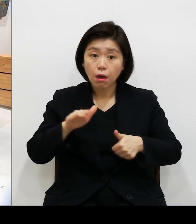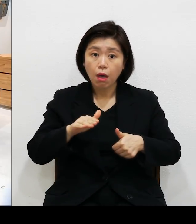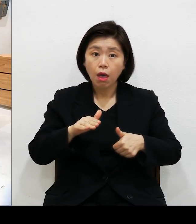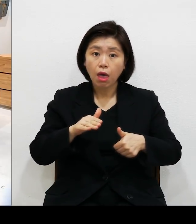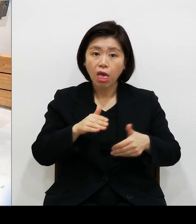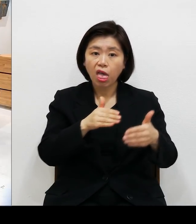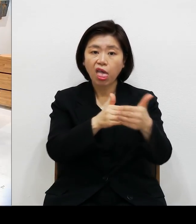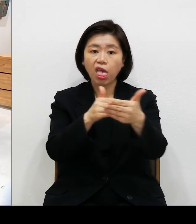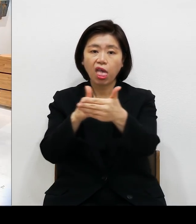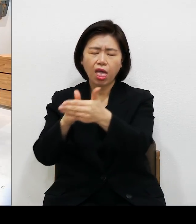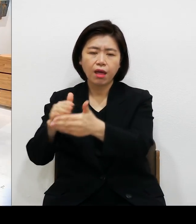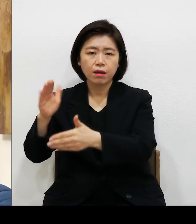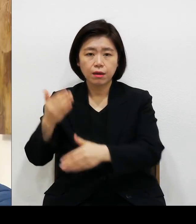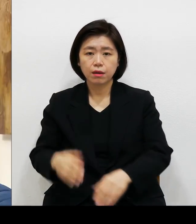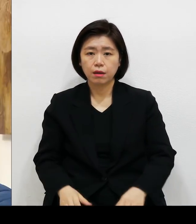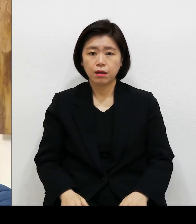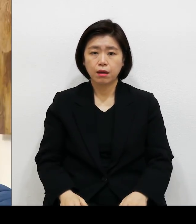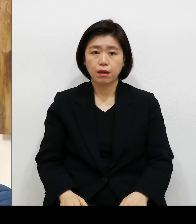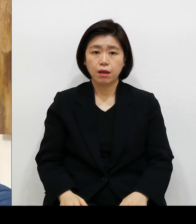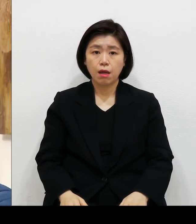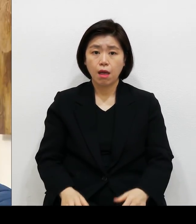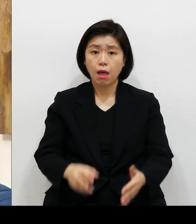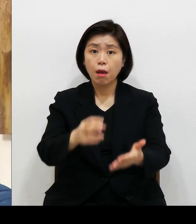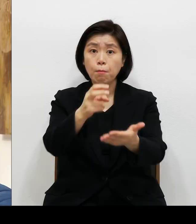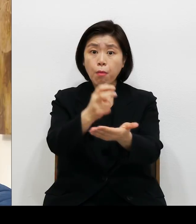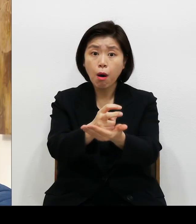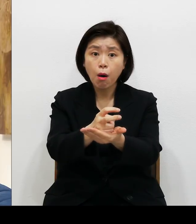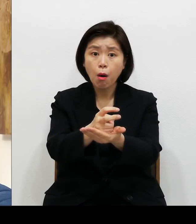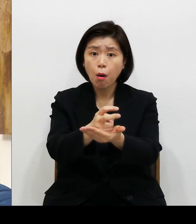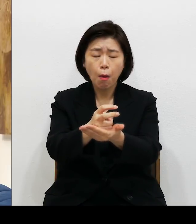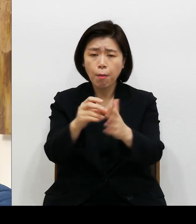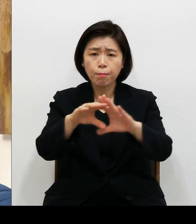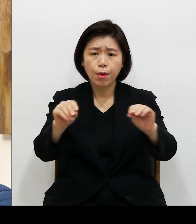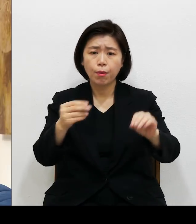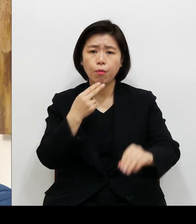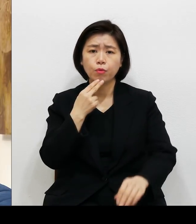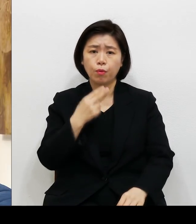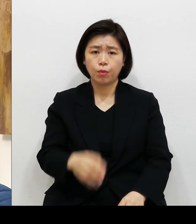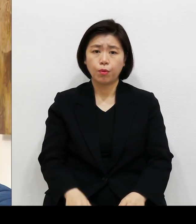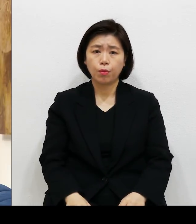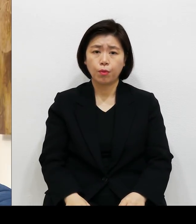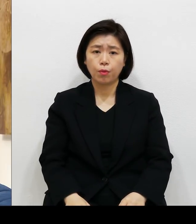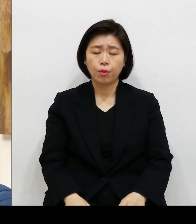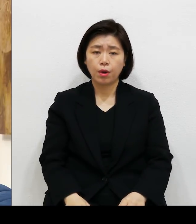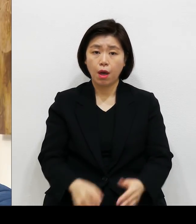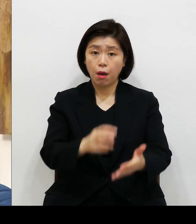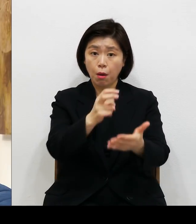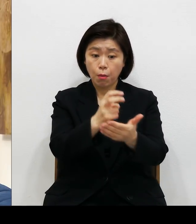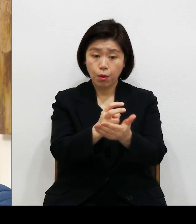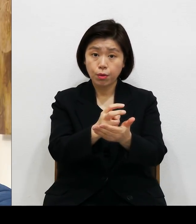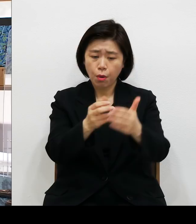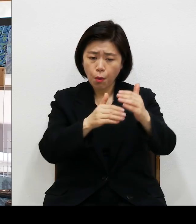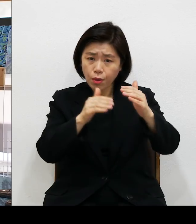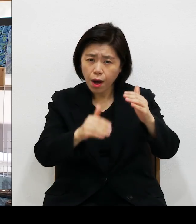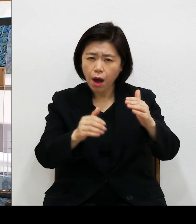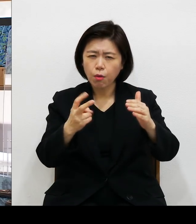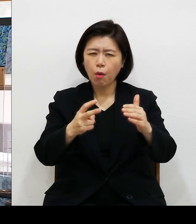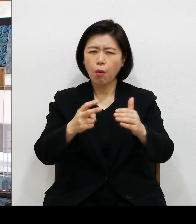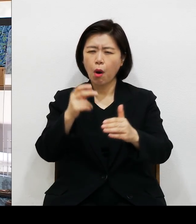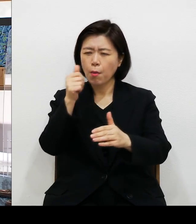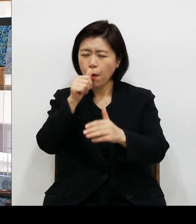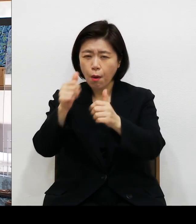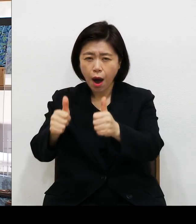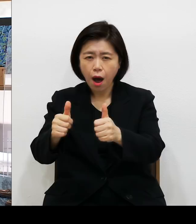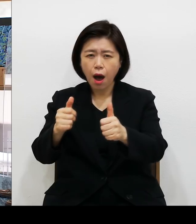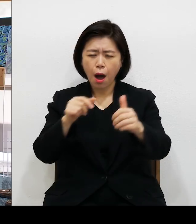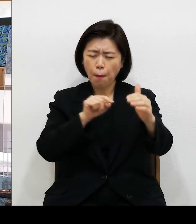상황이 잘못된 거죠. 법적으로 아예 막혀 있다 그러고, 야. 뭐 법률구조공단을 찾아가고 변호사 사무실을